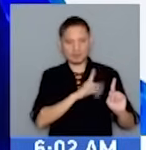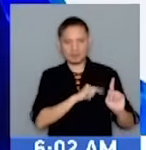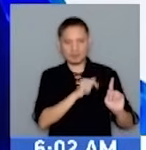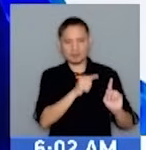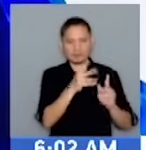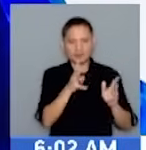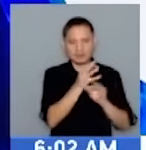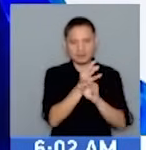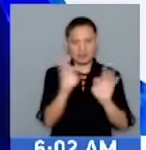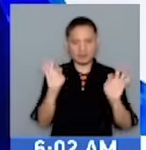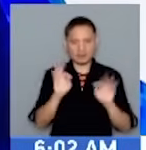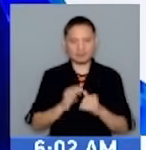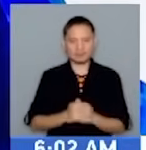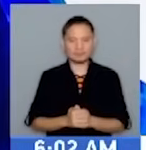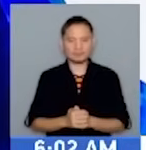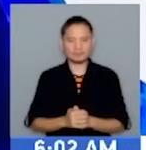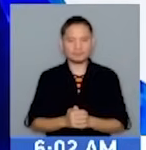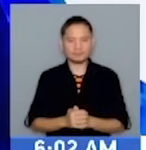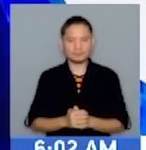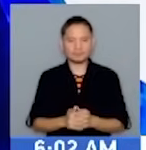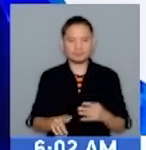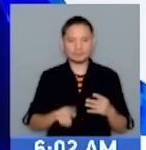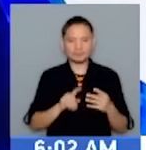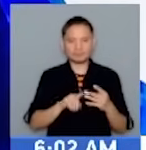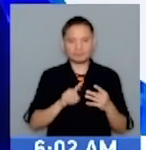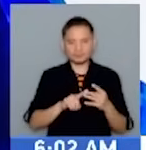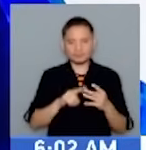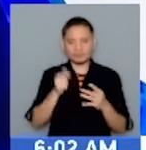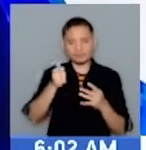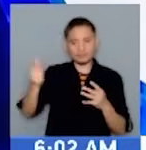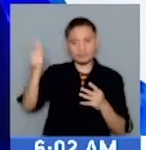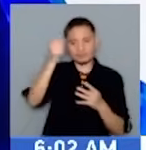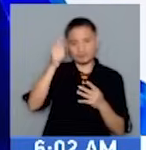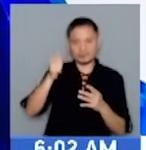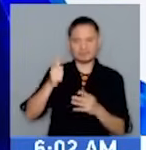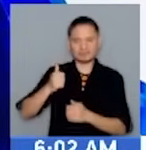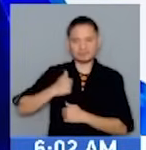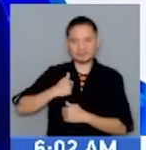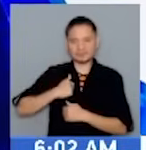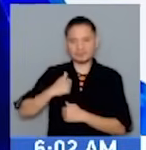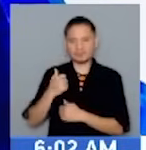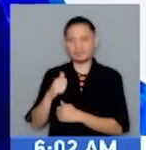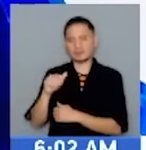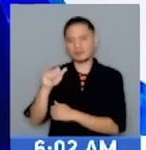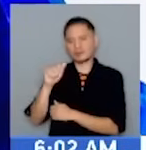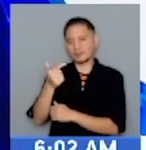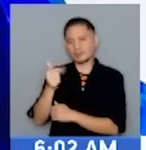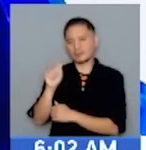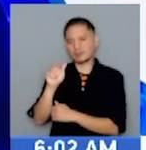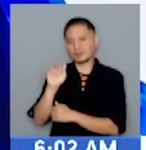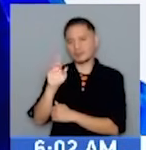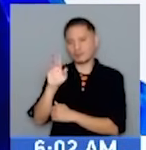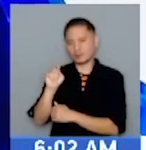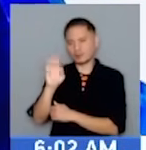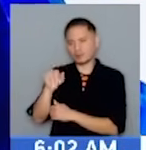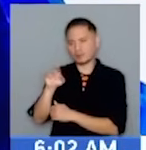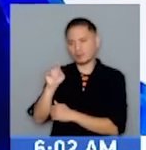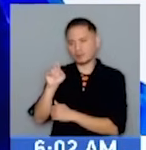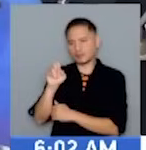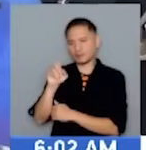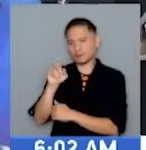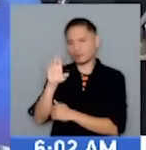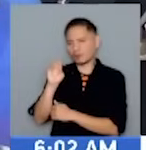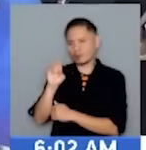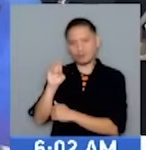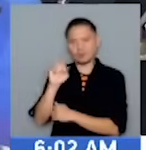Hindi pabor si Defense Secretary Gilbert Teodoro sa pagkakaroon ng bilateral talks sa China tungkol sa South China Sea. Sabi ni